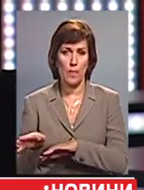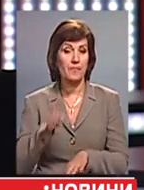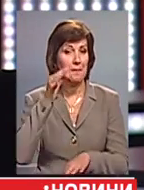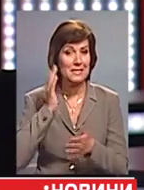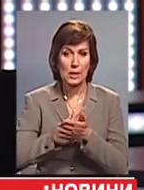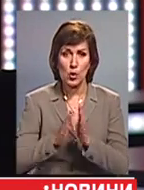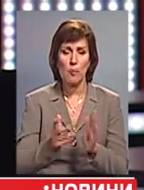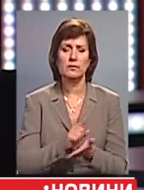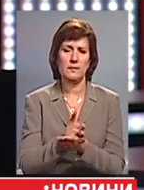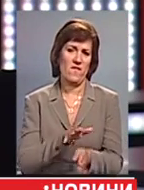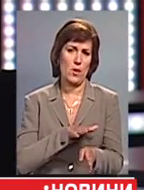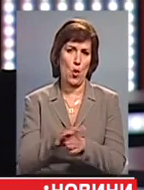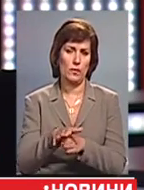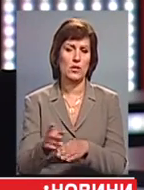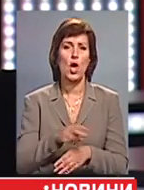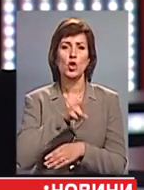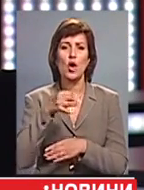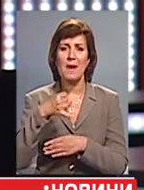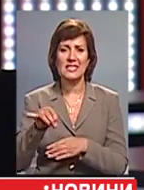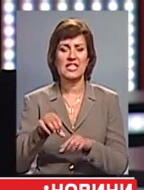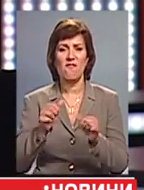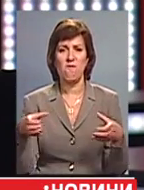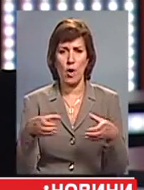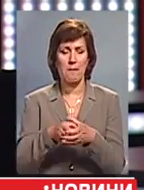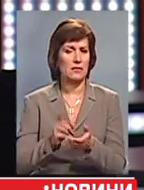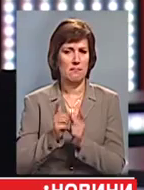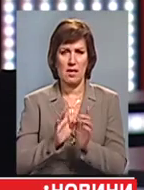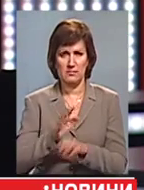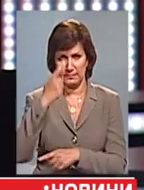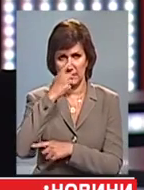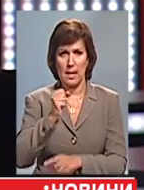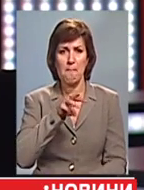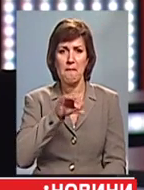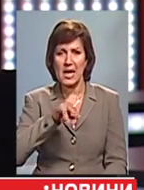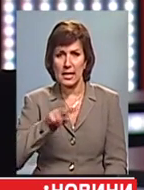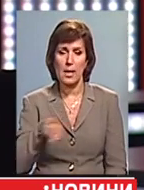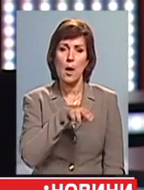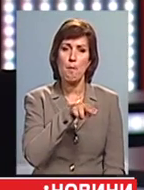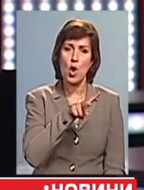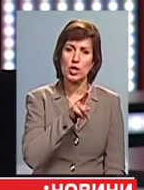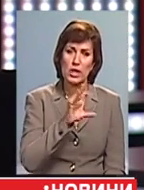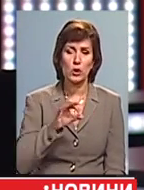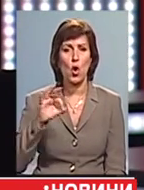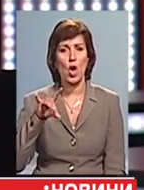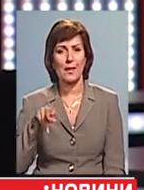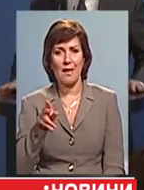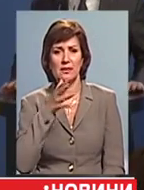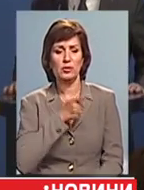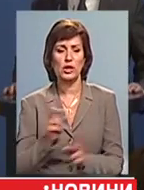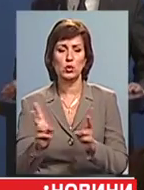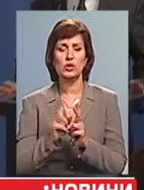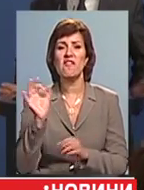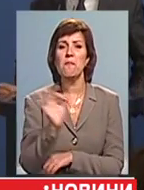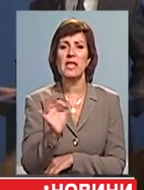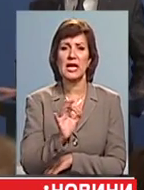Мінські домовленості мають виконуватися, нормандський формат залишається незмінним, заявили Ангела Меркель, Петро Порошенко та Франсуа Олланд під час зустрічі в